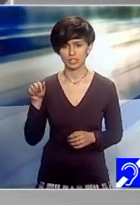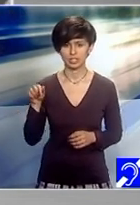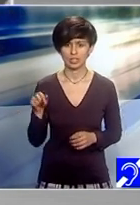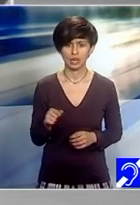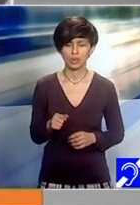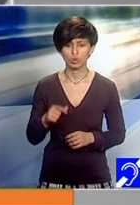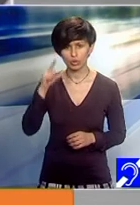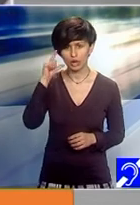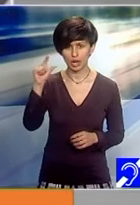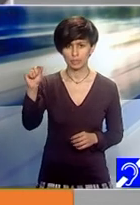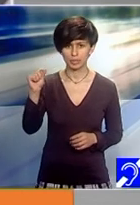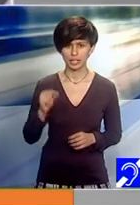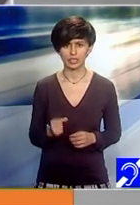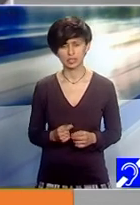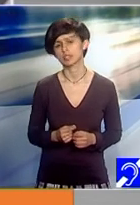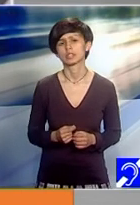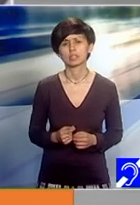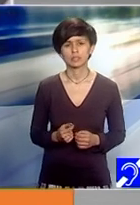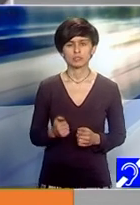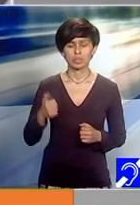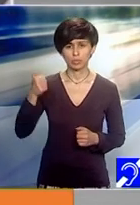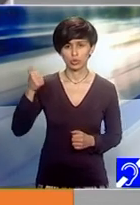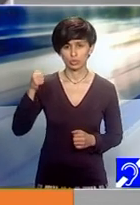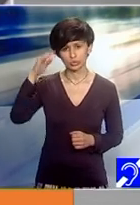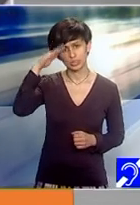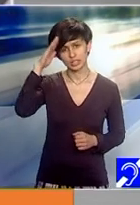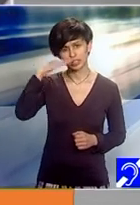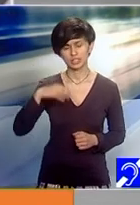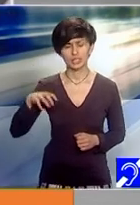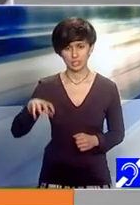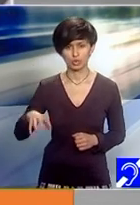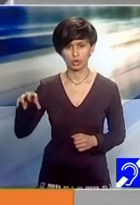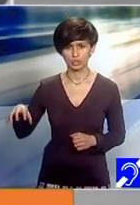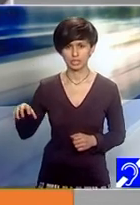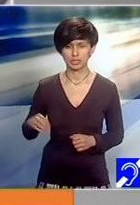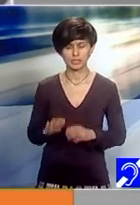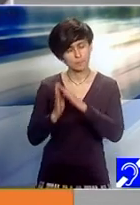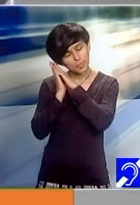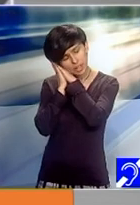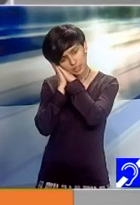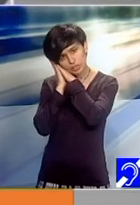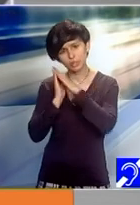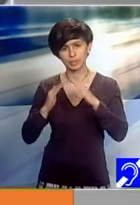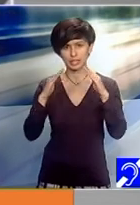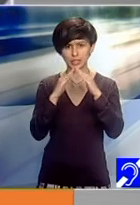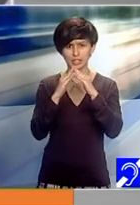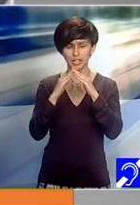s-a deplasat timp de mai mult de 100 de zile anul ăsta în rândul colectivităților, a și dormit în case cu